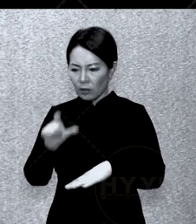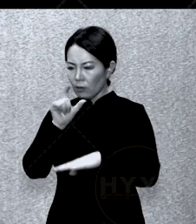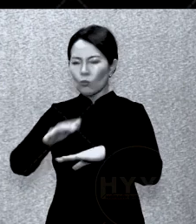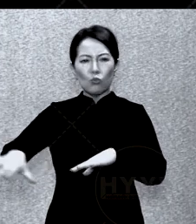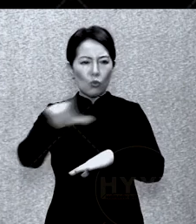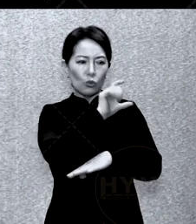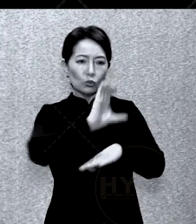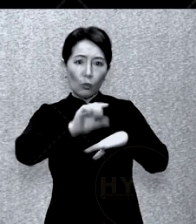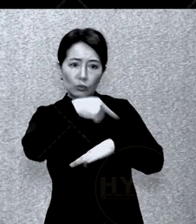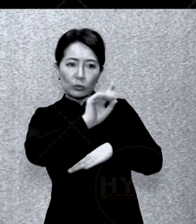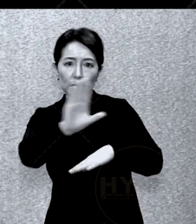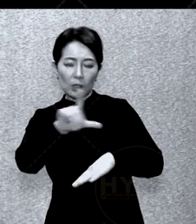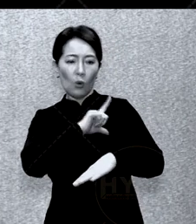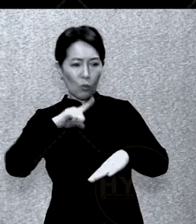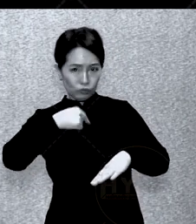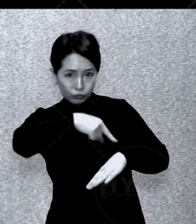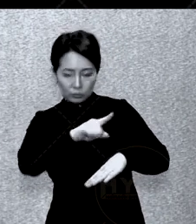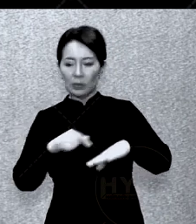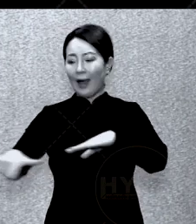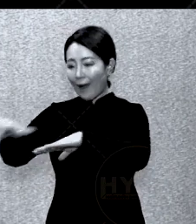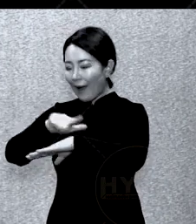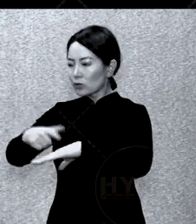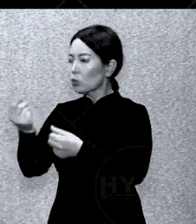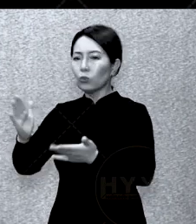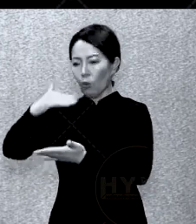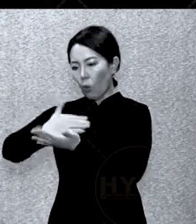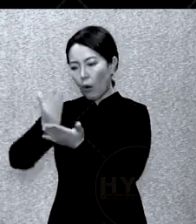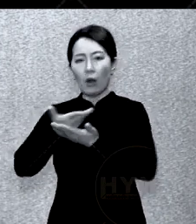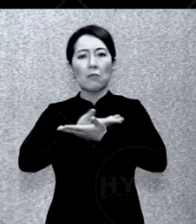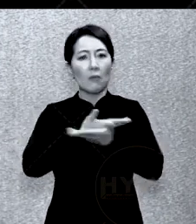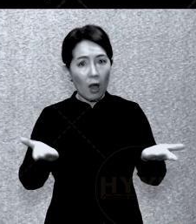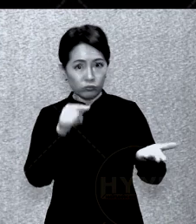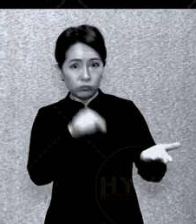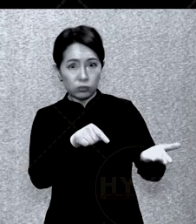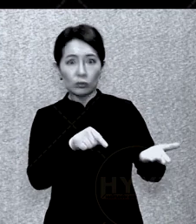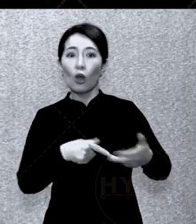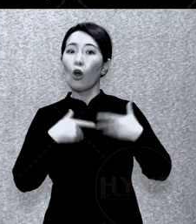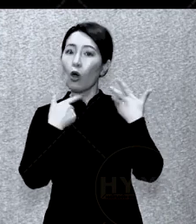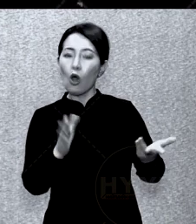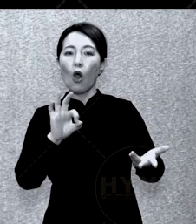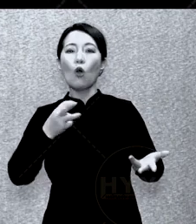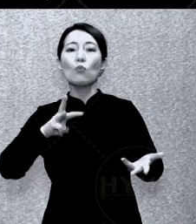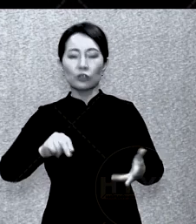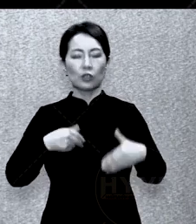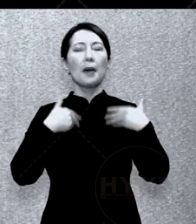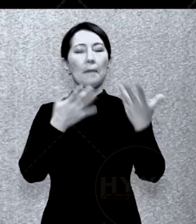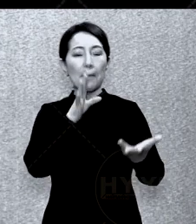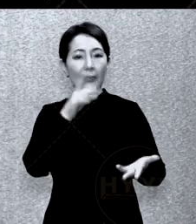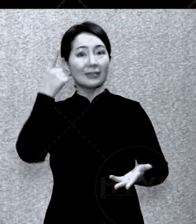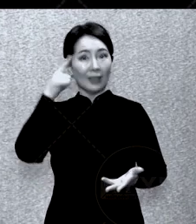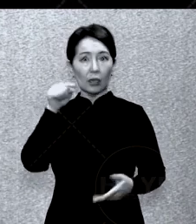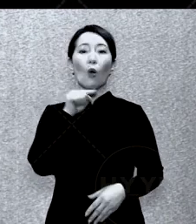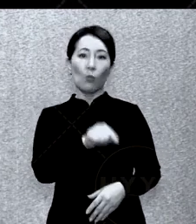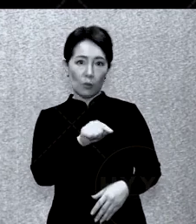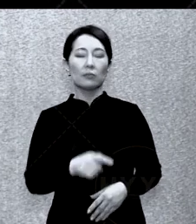нийт сумын иргэдэд тэр тарайланчдад нь одоо үн төлбөргүйгээр тэнцүүхэн хуваач өгөөд өмчлүүлэх гэдэг ийм одоо